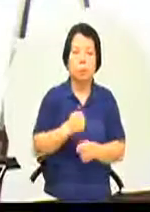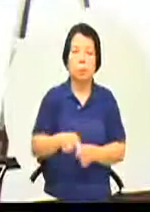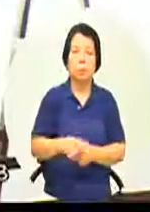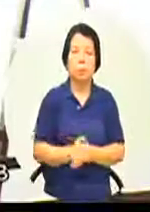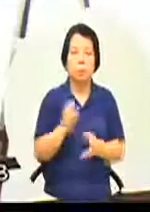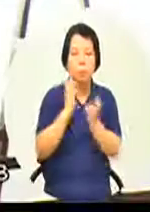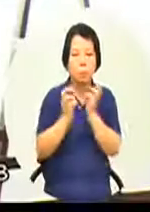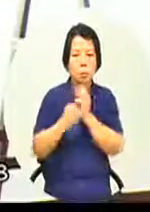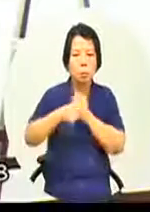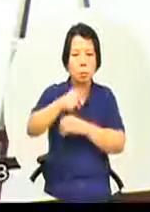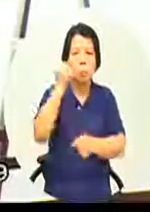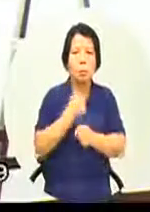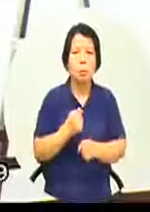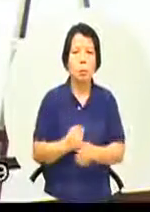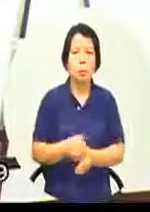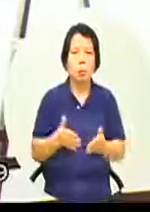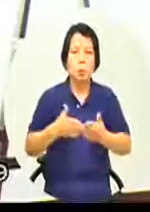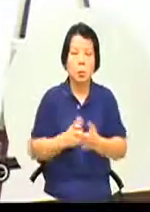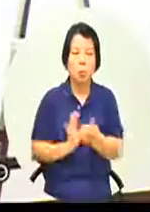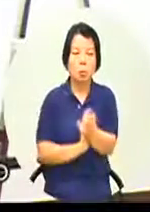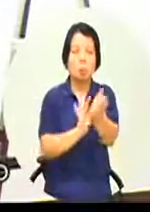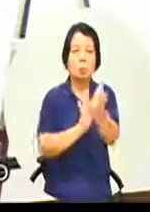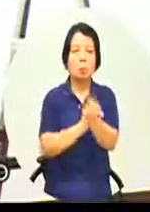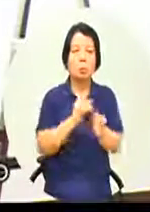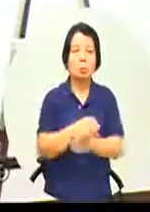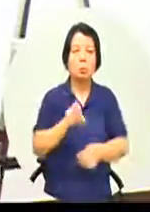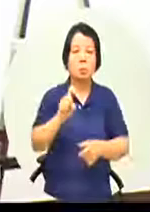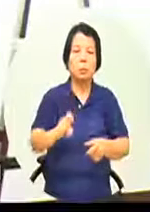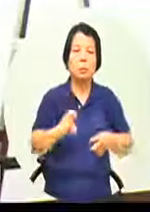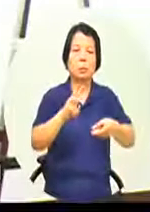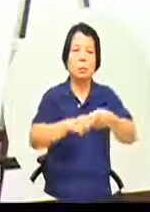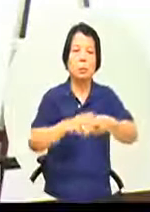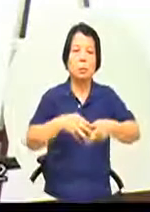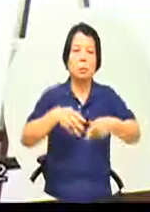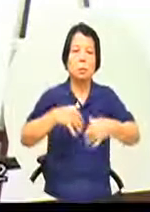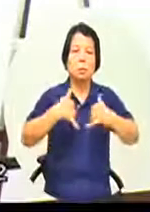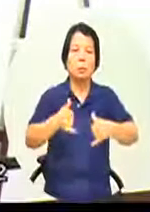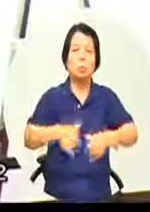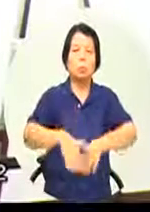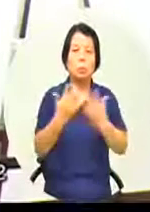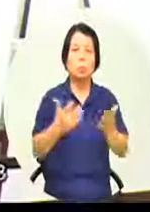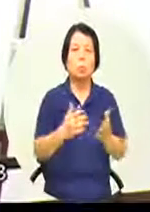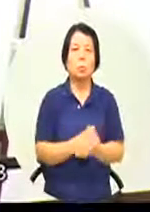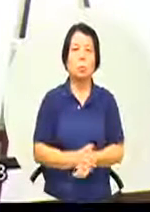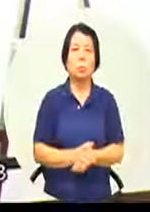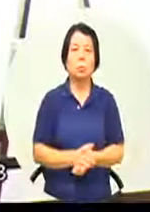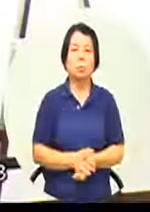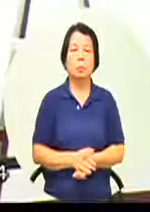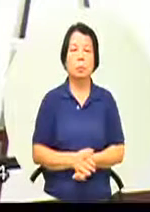去处理这件事情。我们支持石泉路打通。 谢谢， 谢谢你。 谢谢。 选区里面有一个，